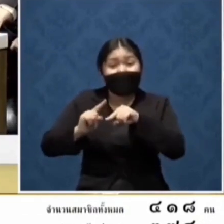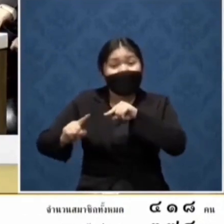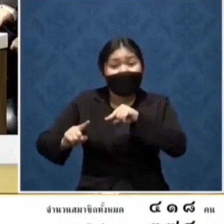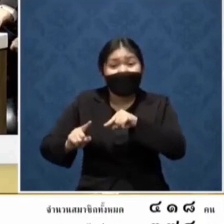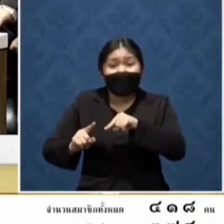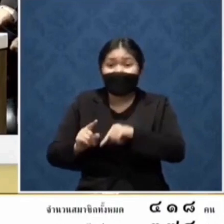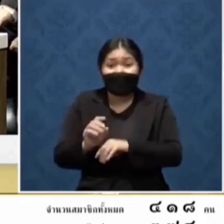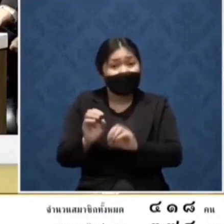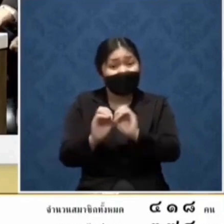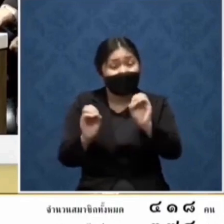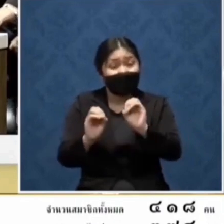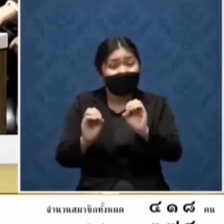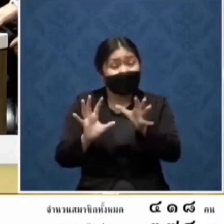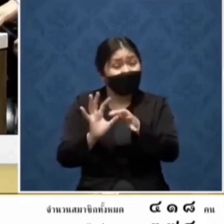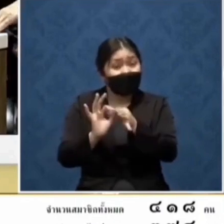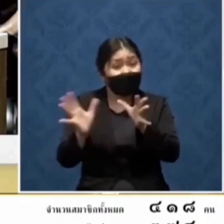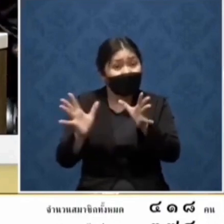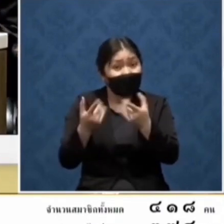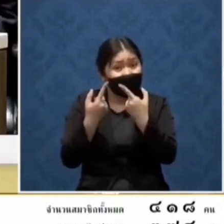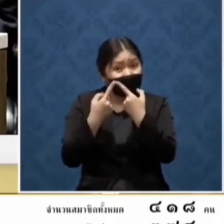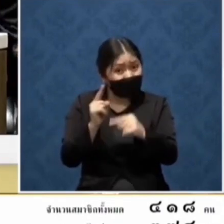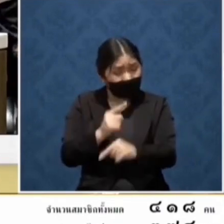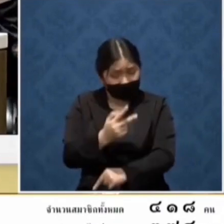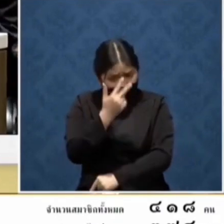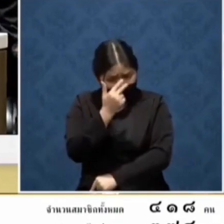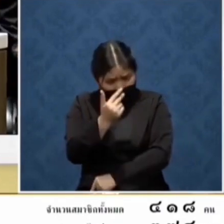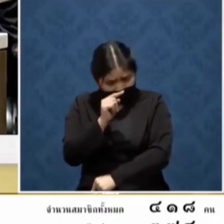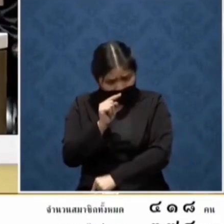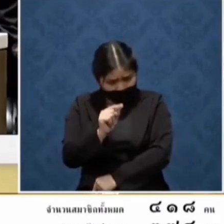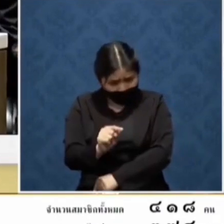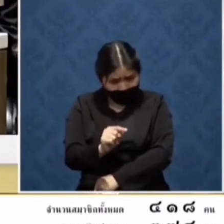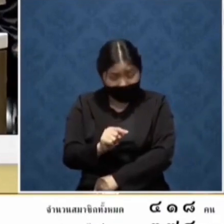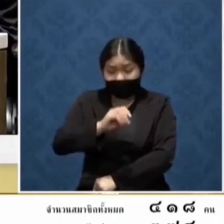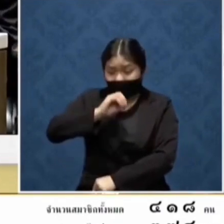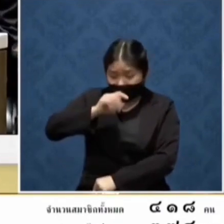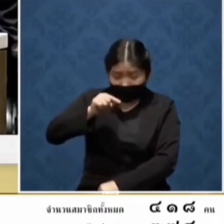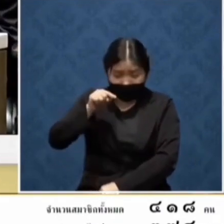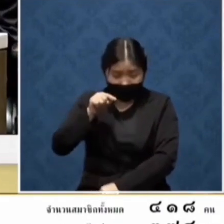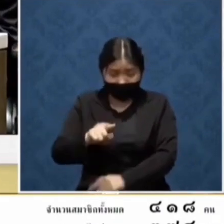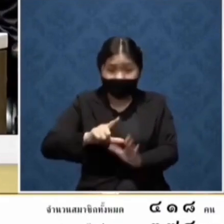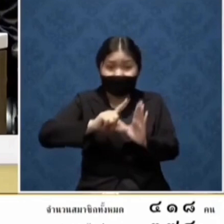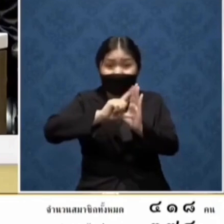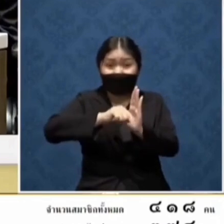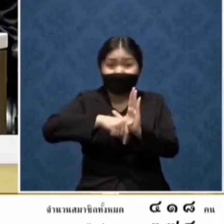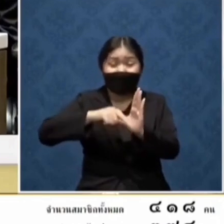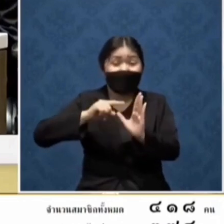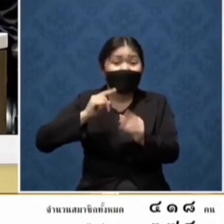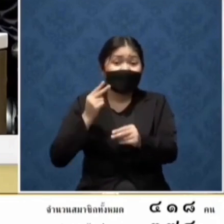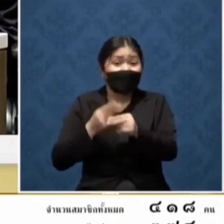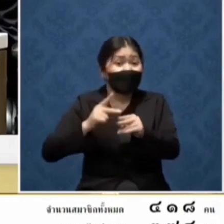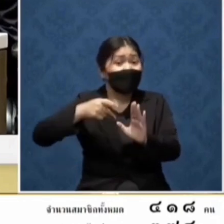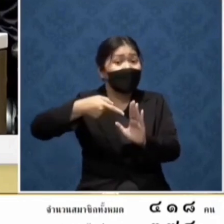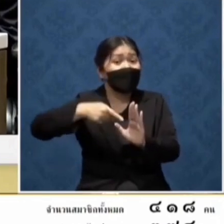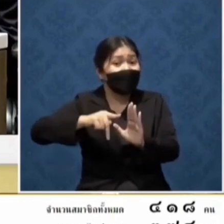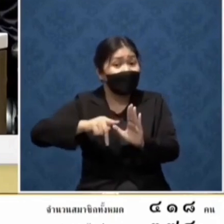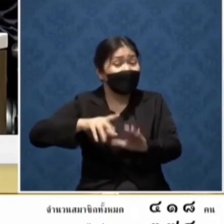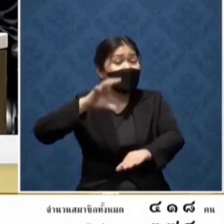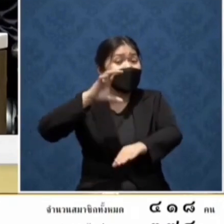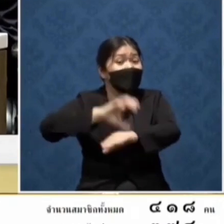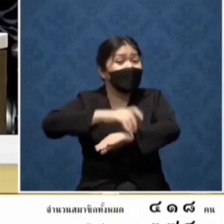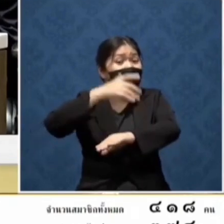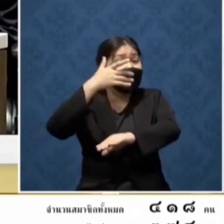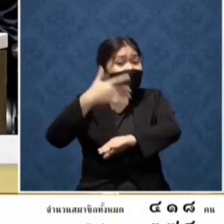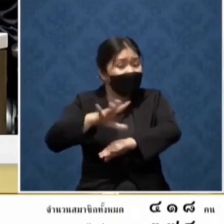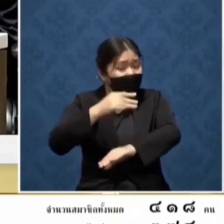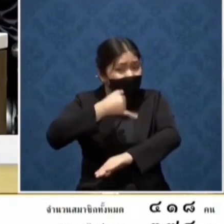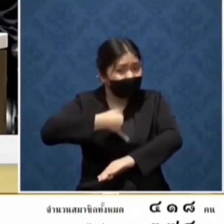ให้ดีครับยังมาเจ้ากี้เจ้าการให้เลขาของตัวเองก็คือนางปอปราที่ถูกจับไปแล้วไปจ